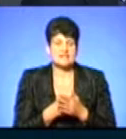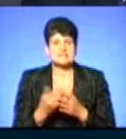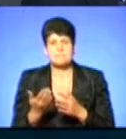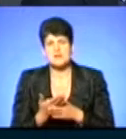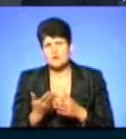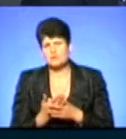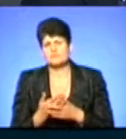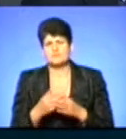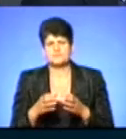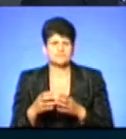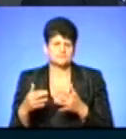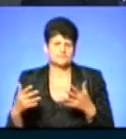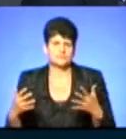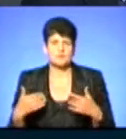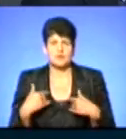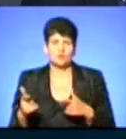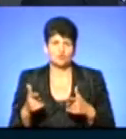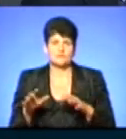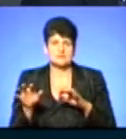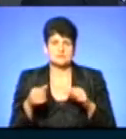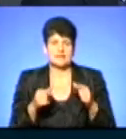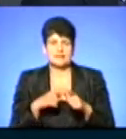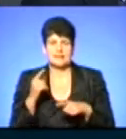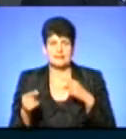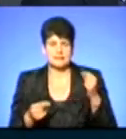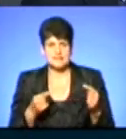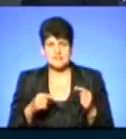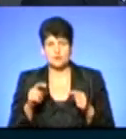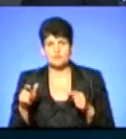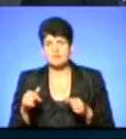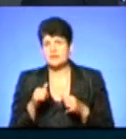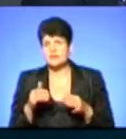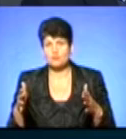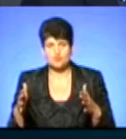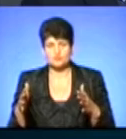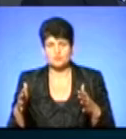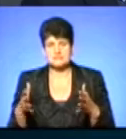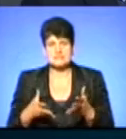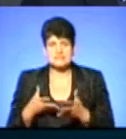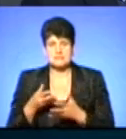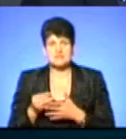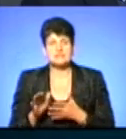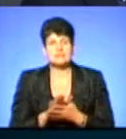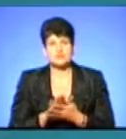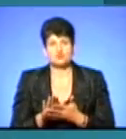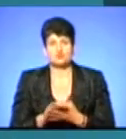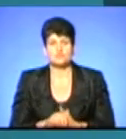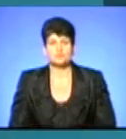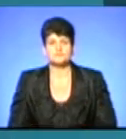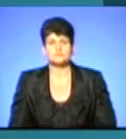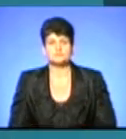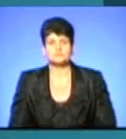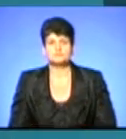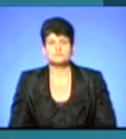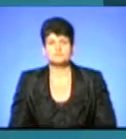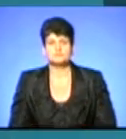за такі категорії. Ми готові вивозити листя людям, які не можуть проплатити, безкоштовно.